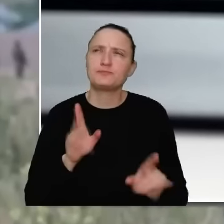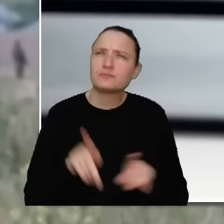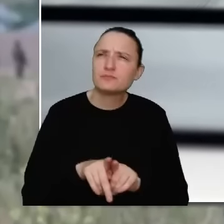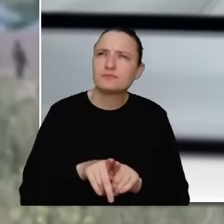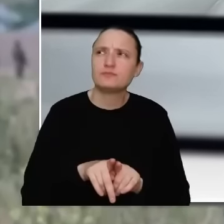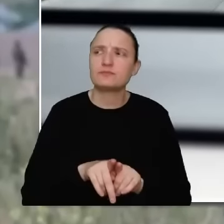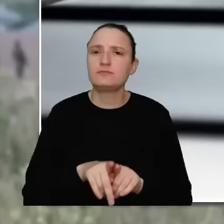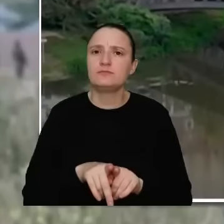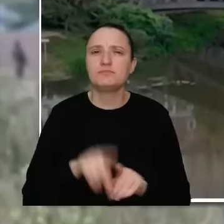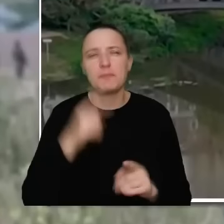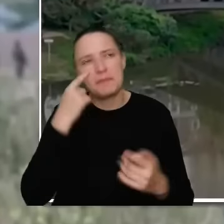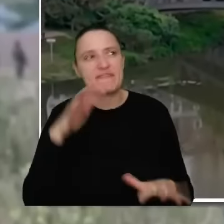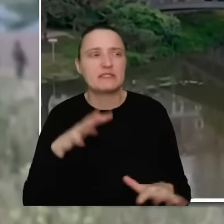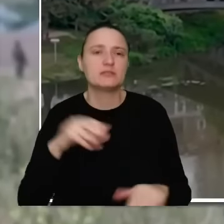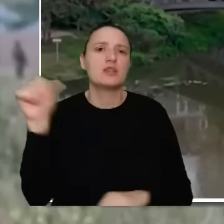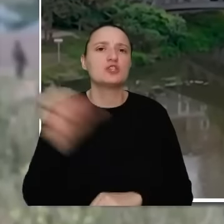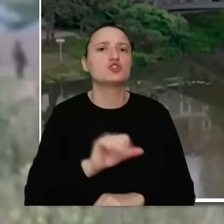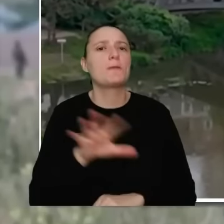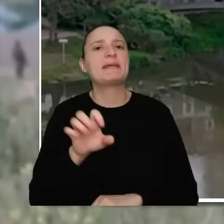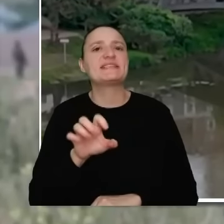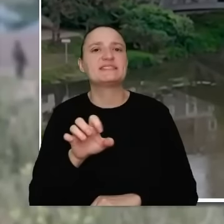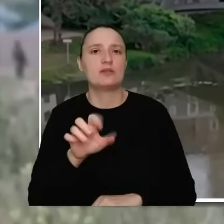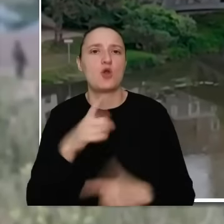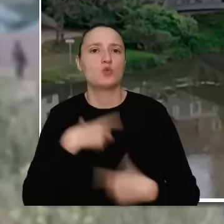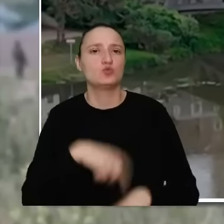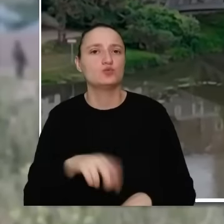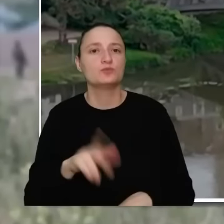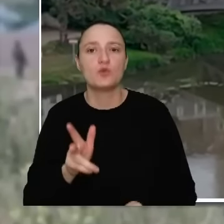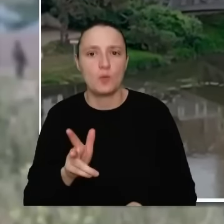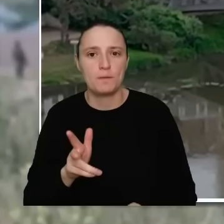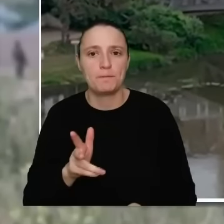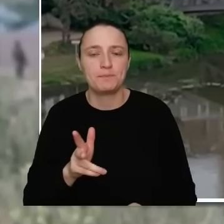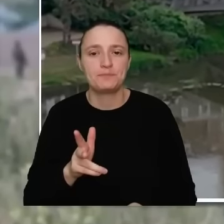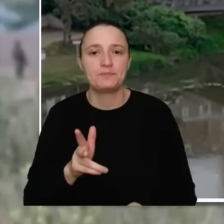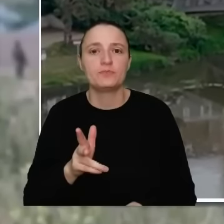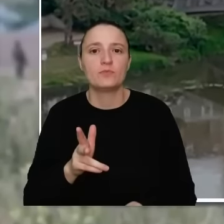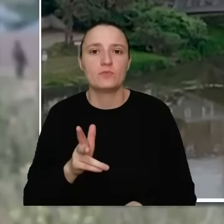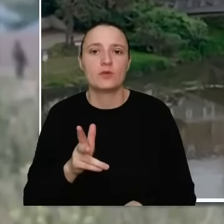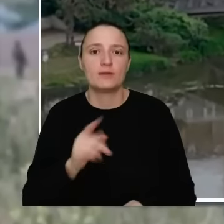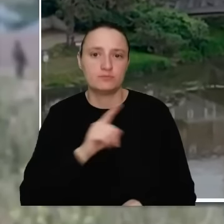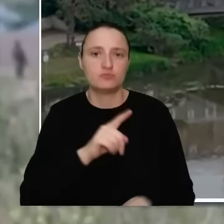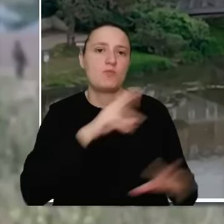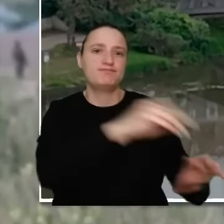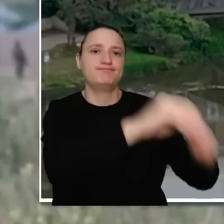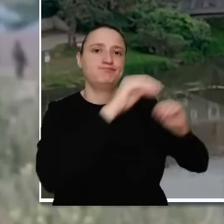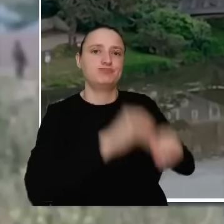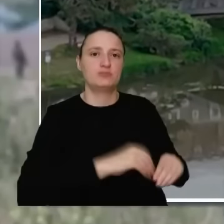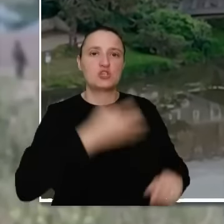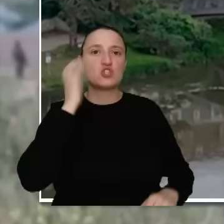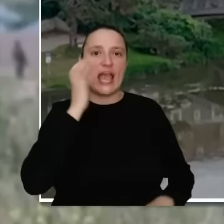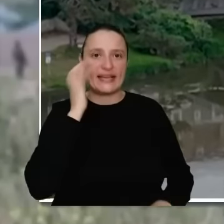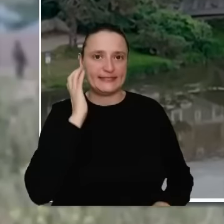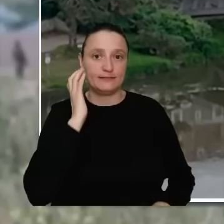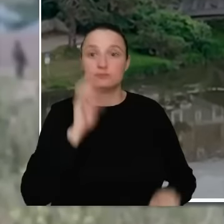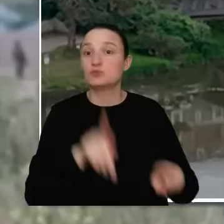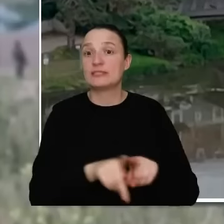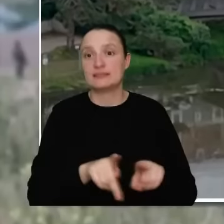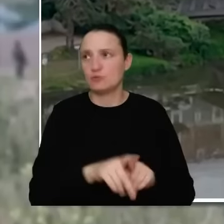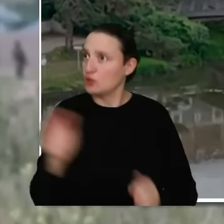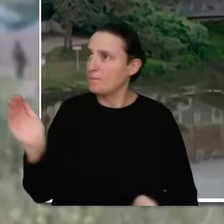o mniej więcej 1500 osób, to są osoby wydalone do Czech. Bo Czesi podobnie. Dużo mniejsza